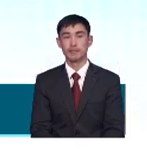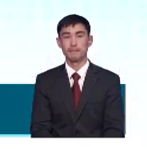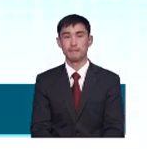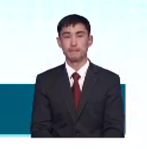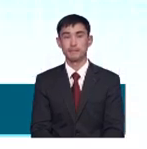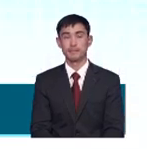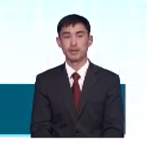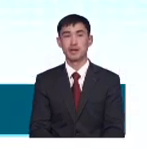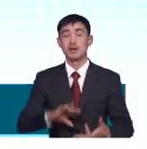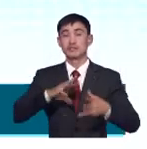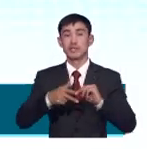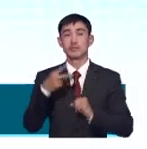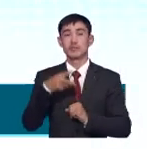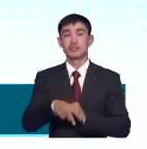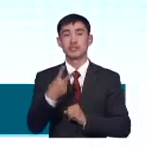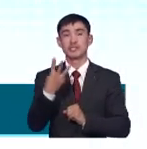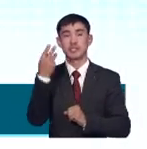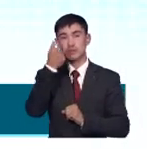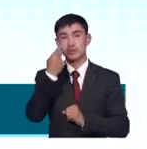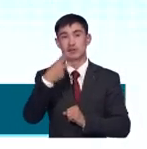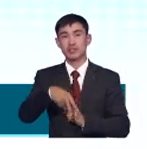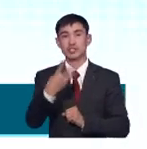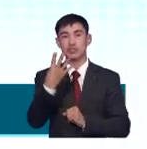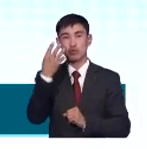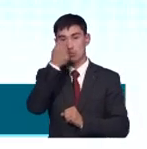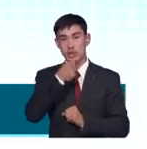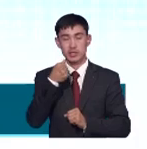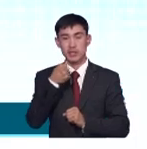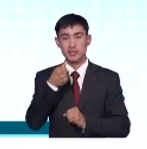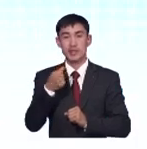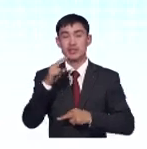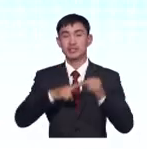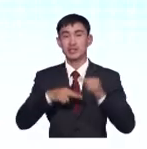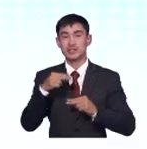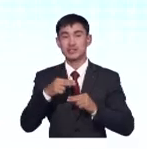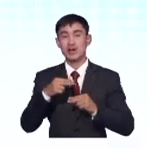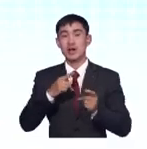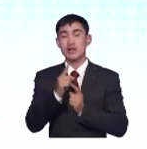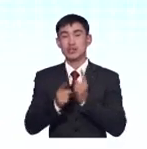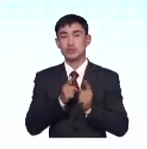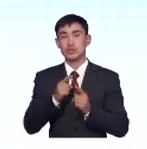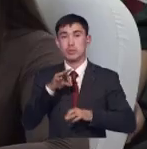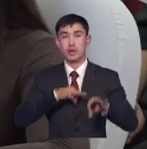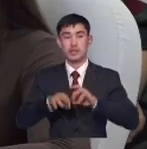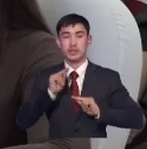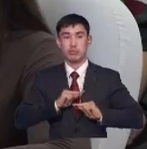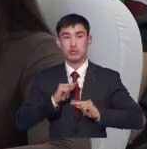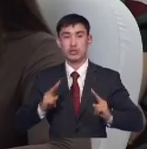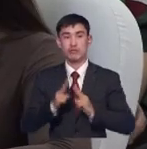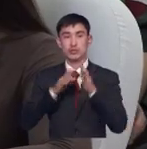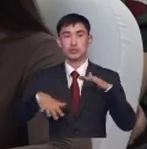школа в целом в 2023-2024 годах на строительство реконструкцию и проектные работы